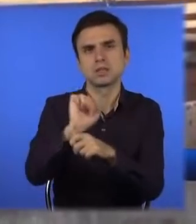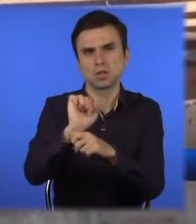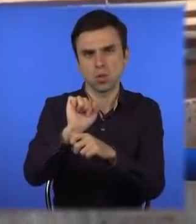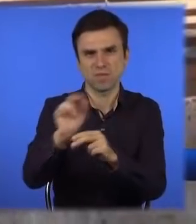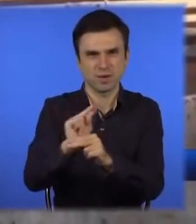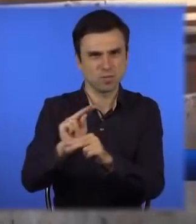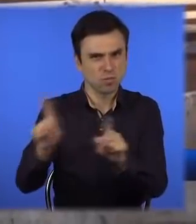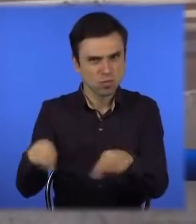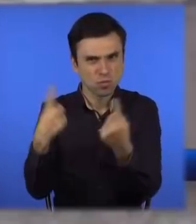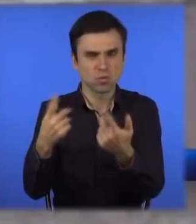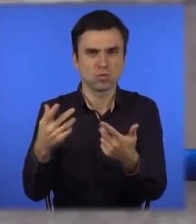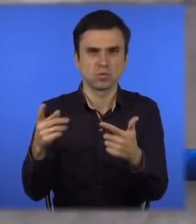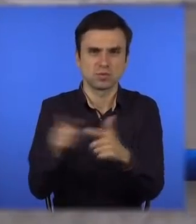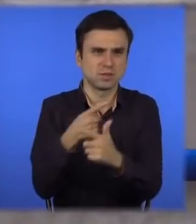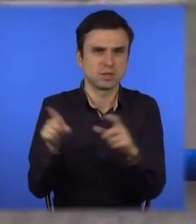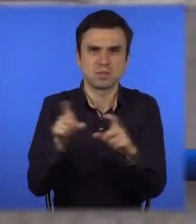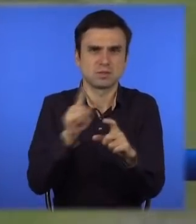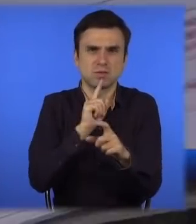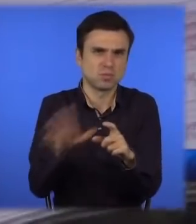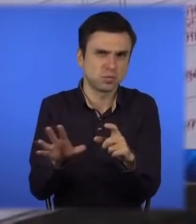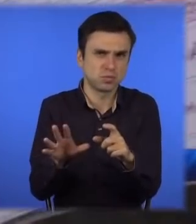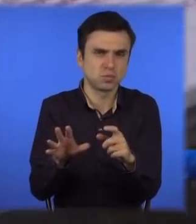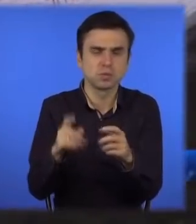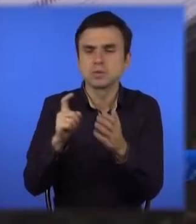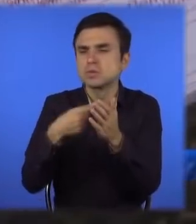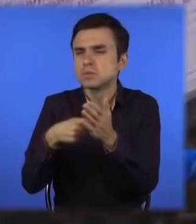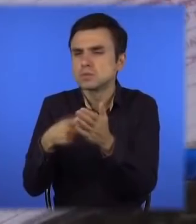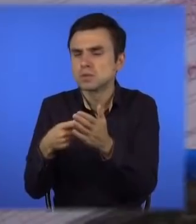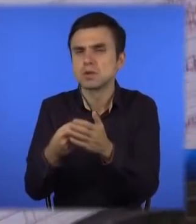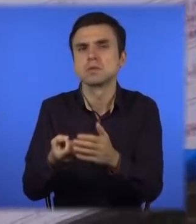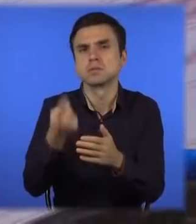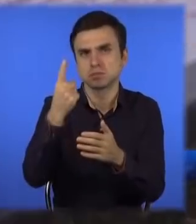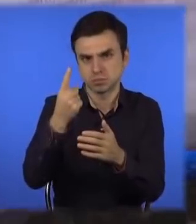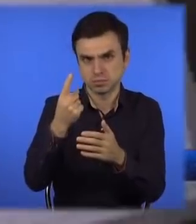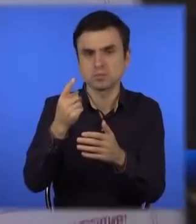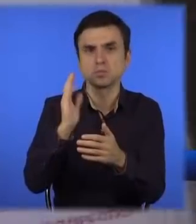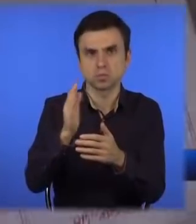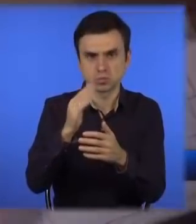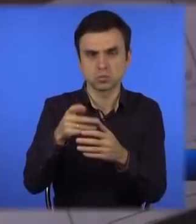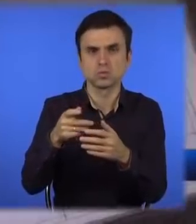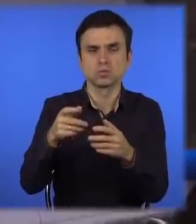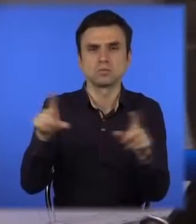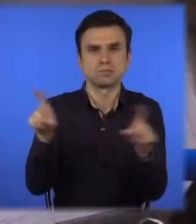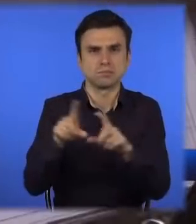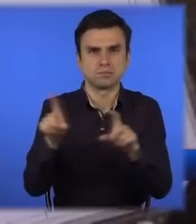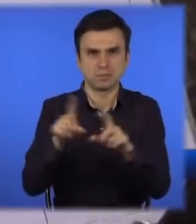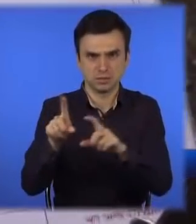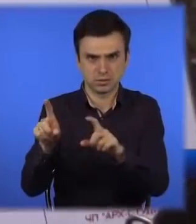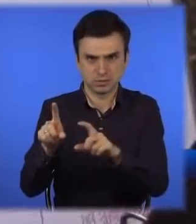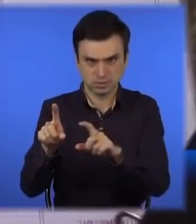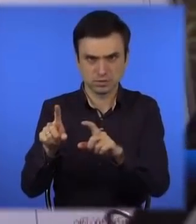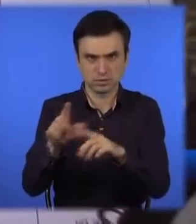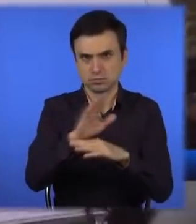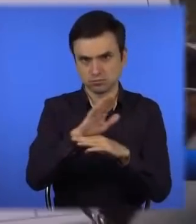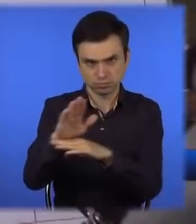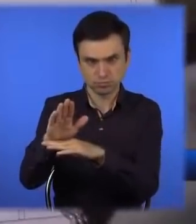адже жодних погоджувальних документів ще не отримували. Вот проект, вот парк, который предполагается, что сзади будет.